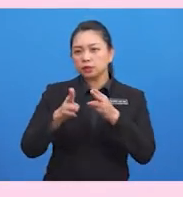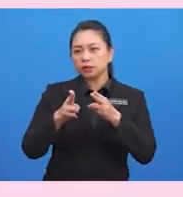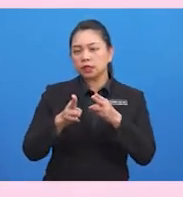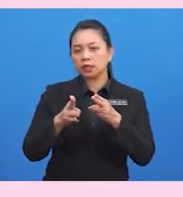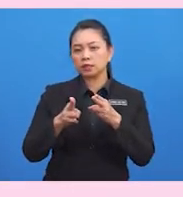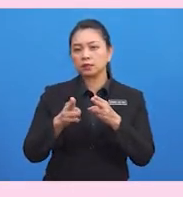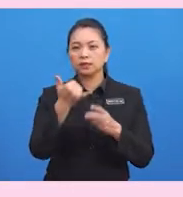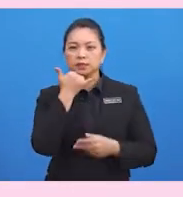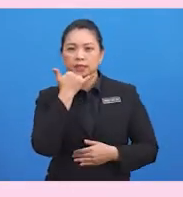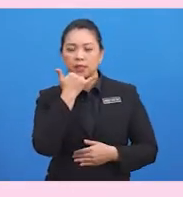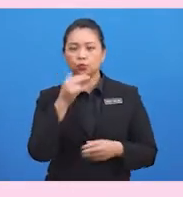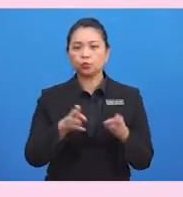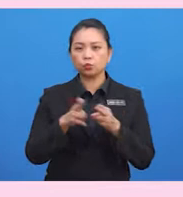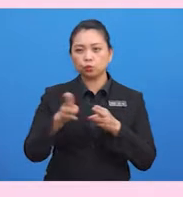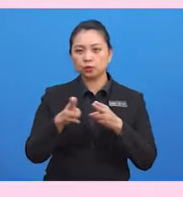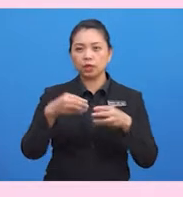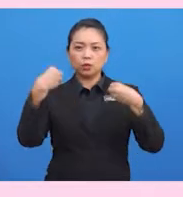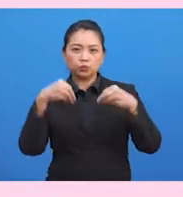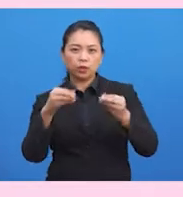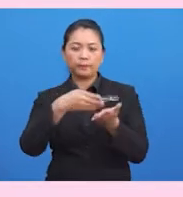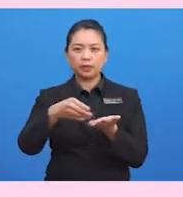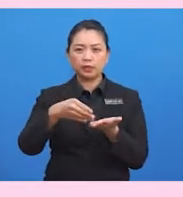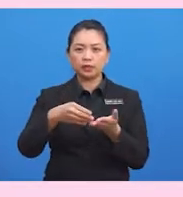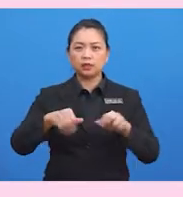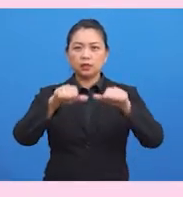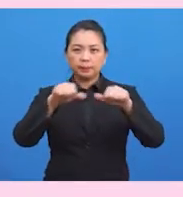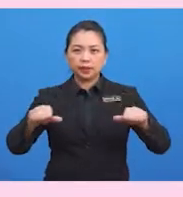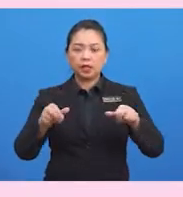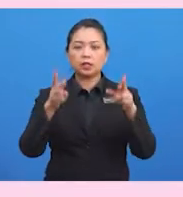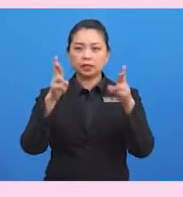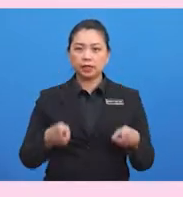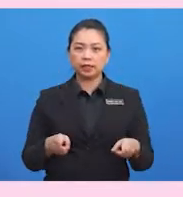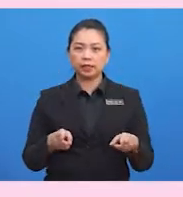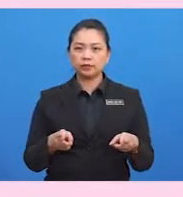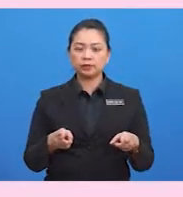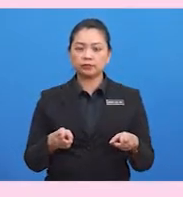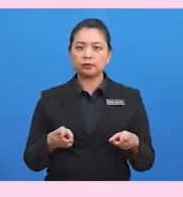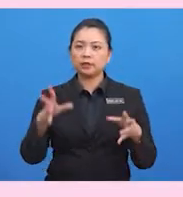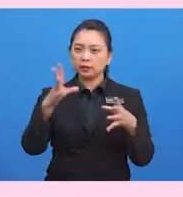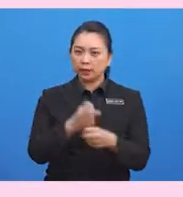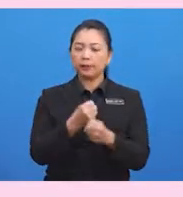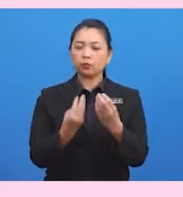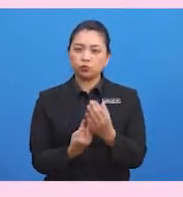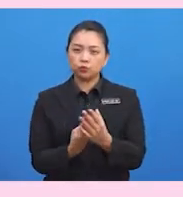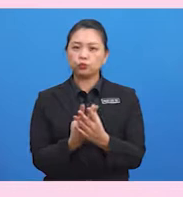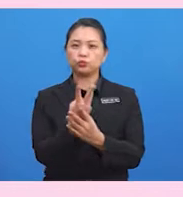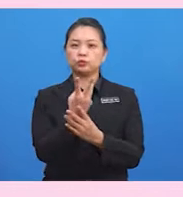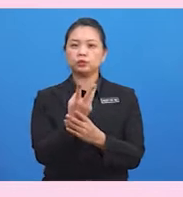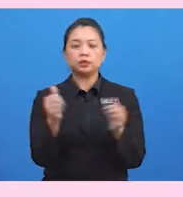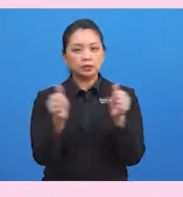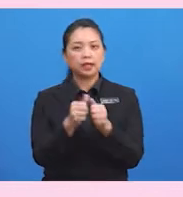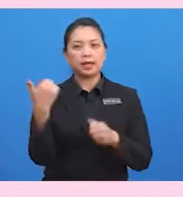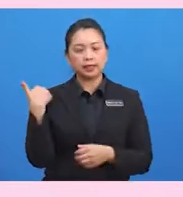jual-beli dan kekeluargaan keamanan dan keselamatan rakyat dapat diwujudkan melalui